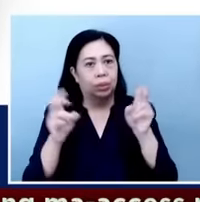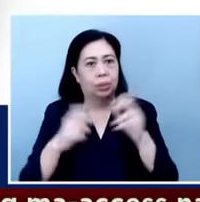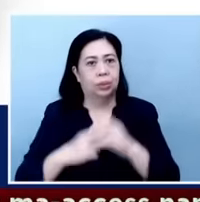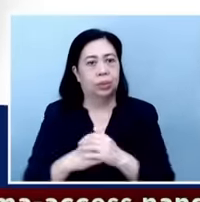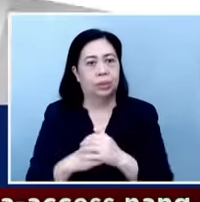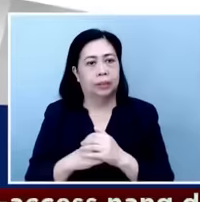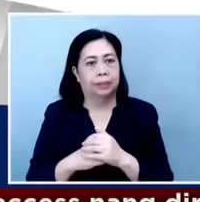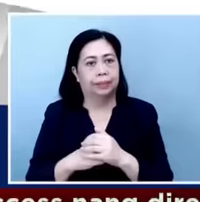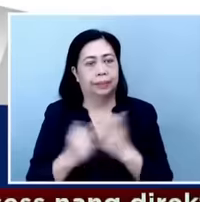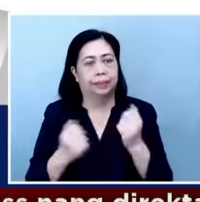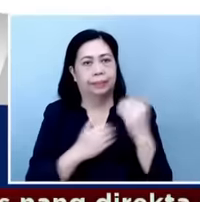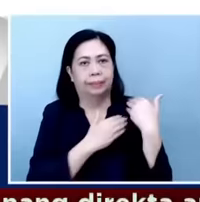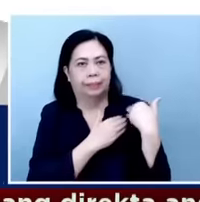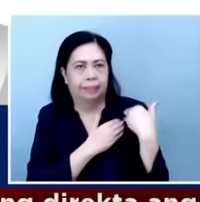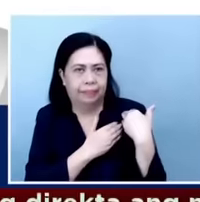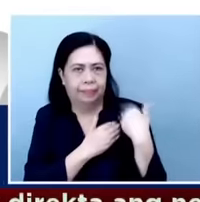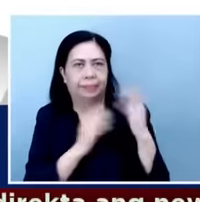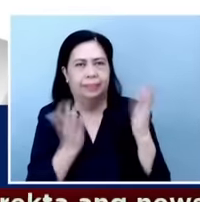nating pamamasan.